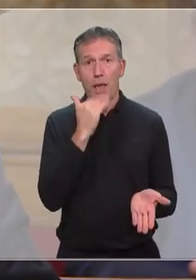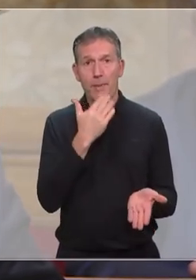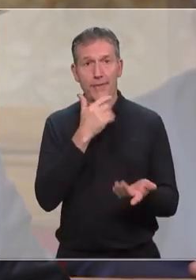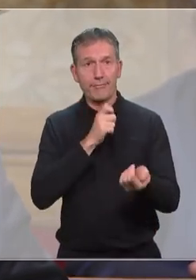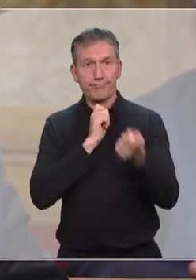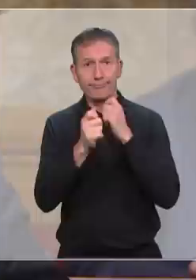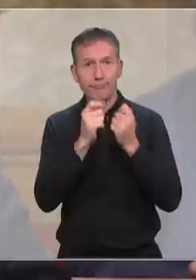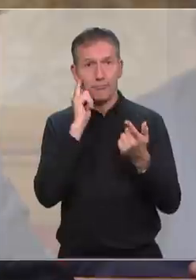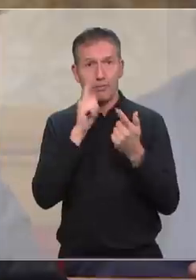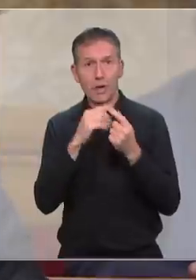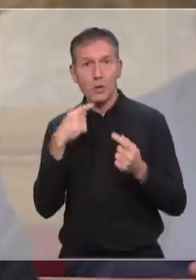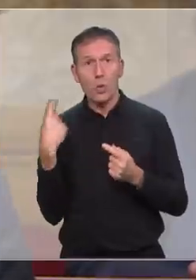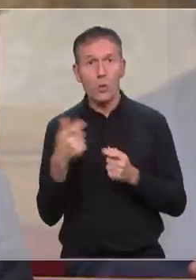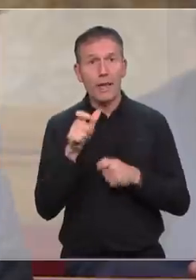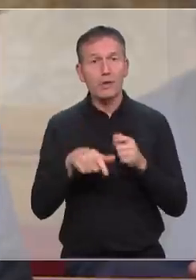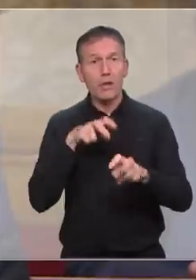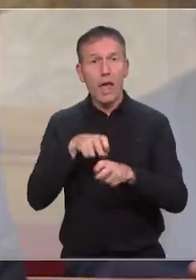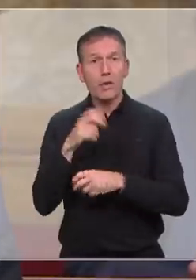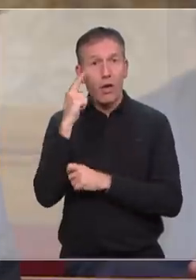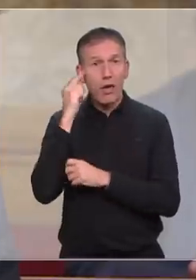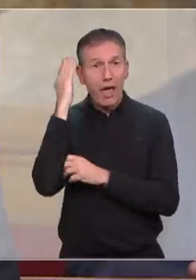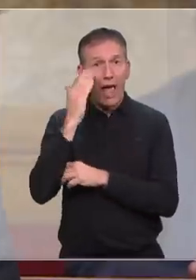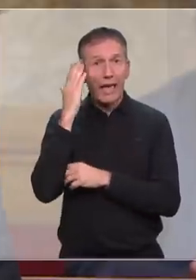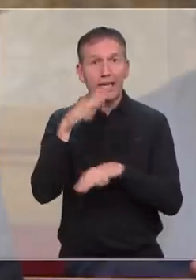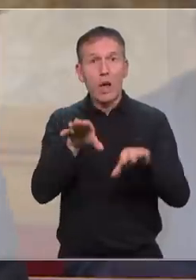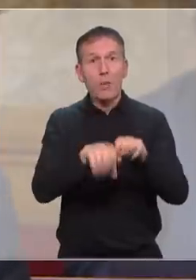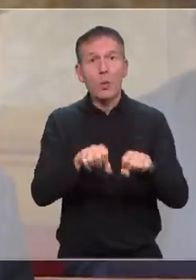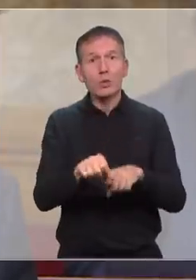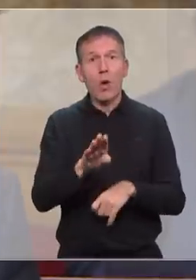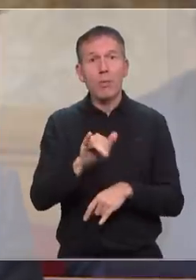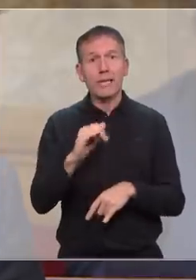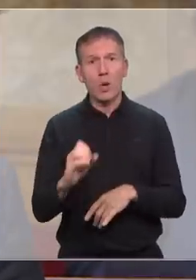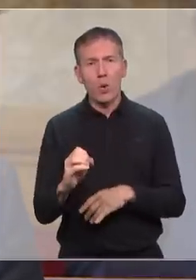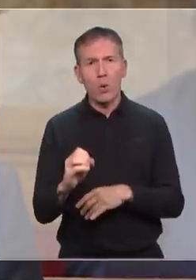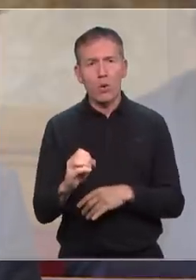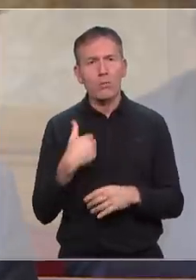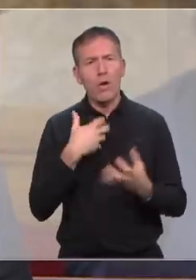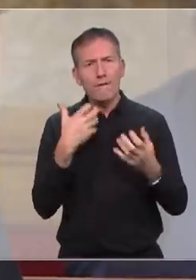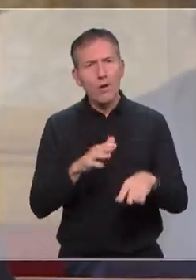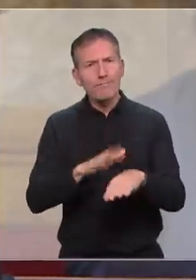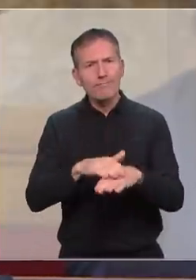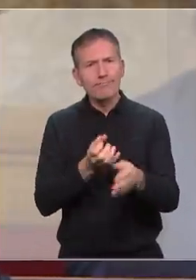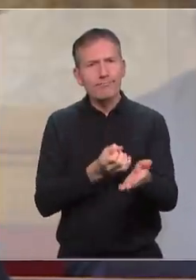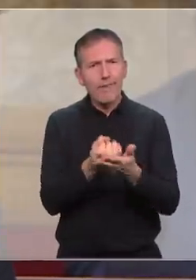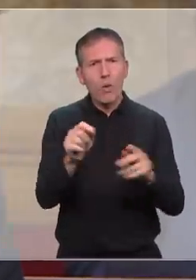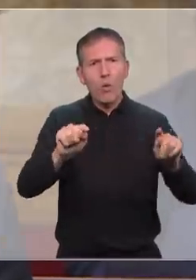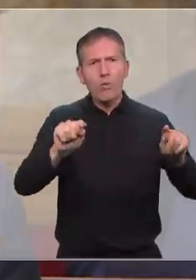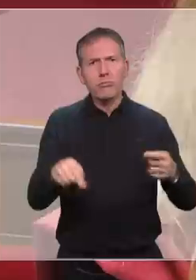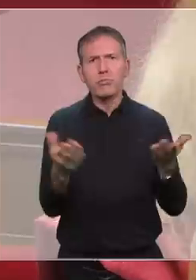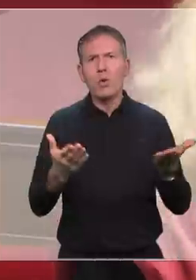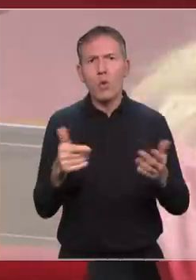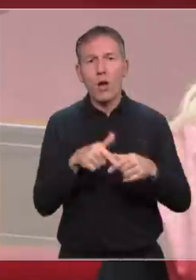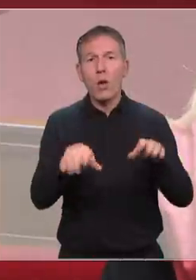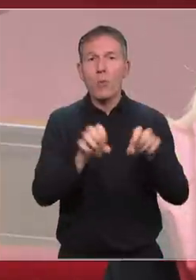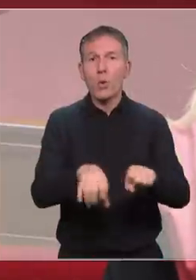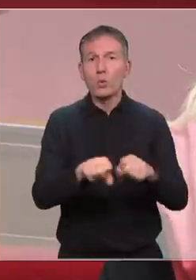de l'inquiétude des agriculteurs qui ont choisi de se lancer dans la production bio. Et pour ce faire, je veux préciser mon propos sur la question de la